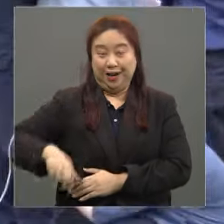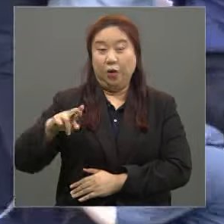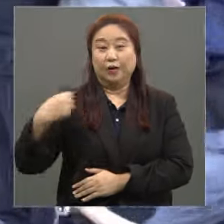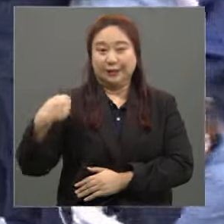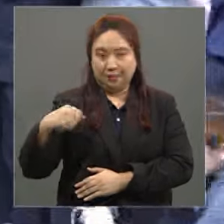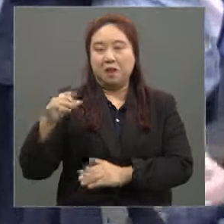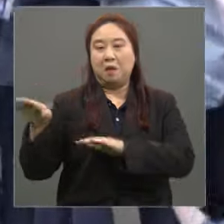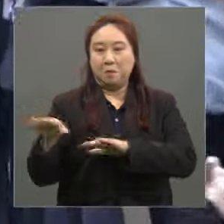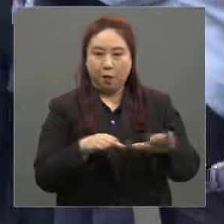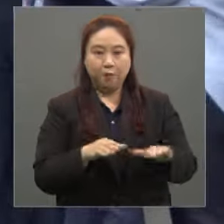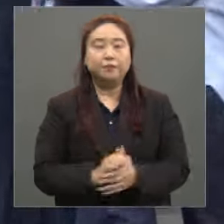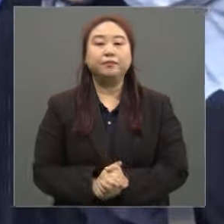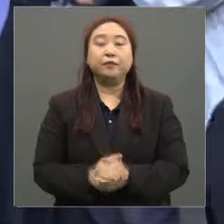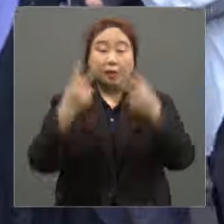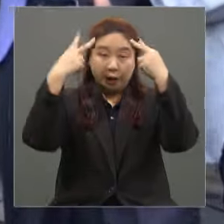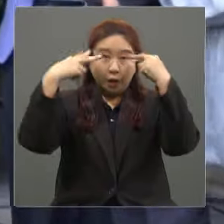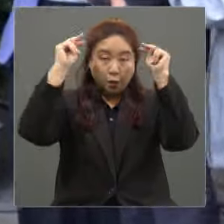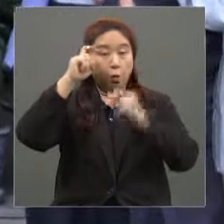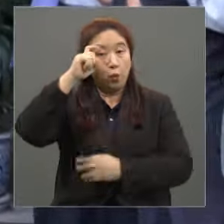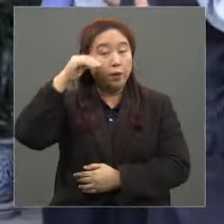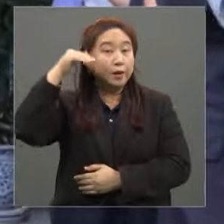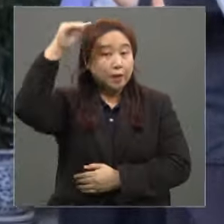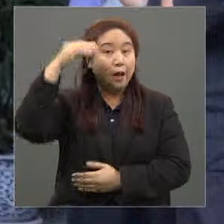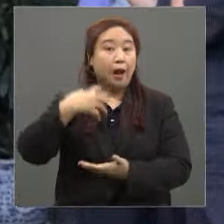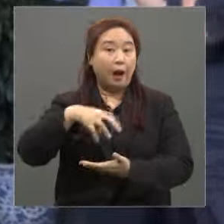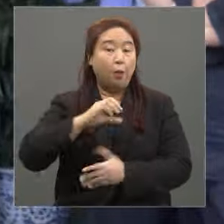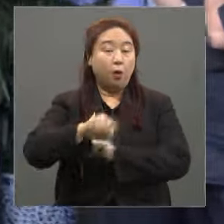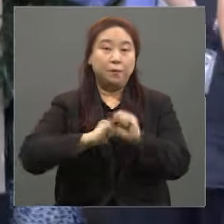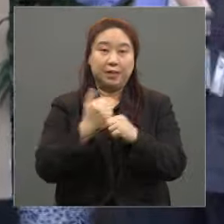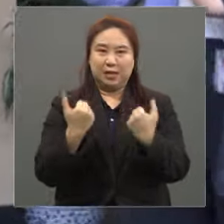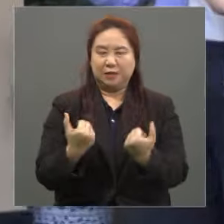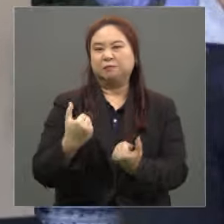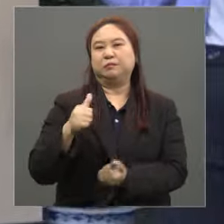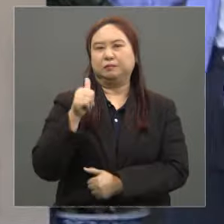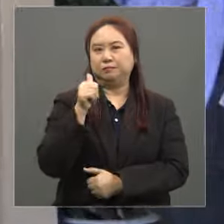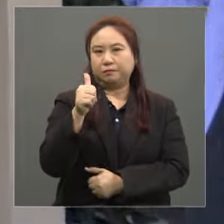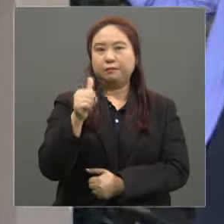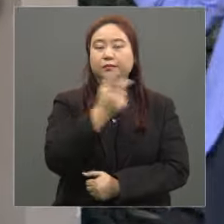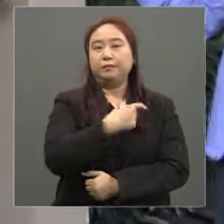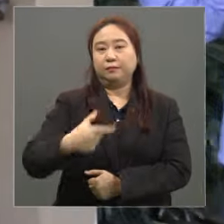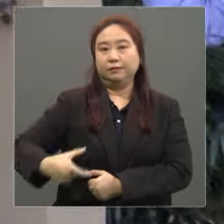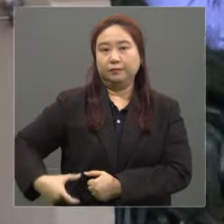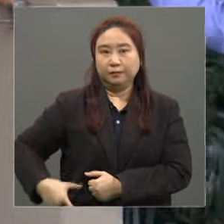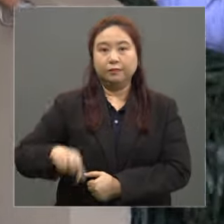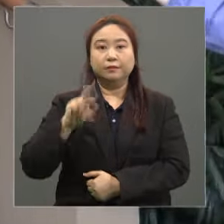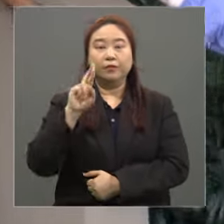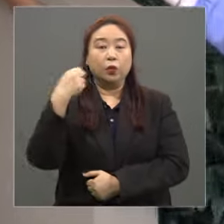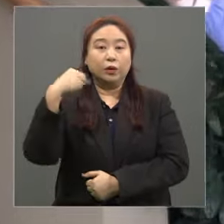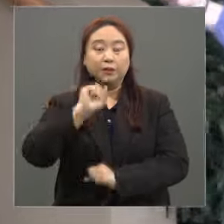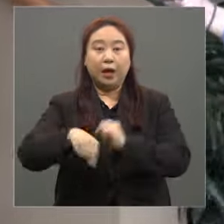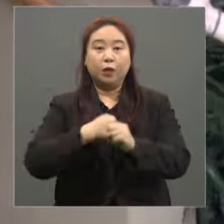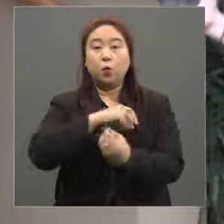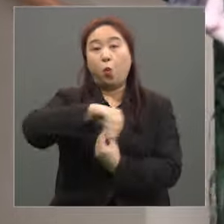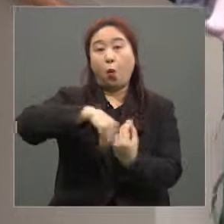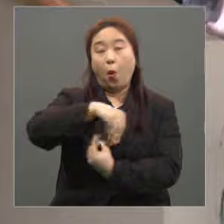เศรษฐาทวีศิลป์นายกรัฐมนตรีกล่าวว่านึ่งในปีนี้เป็นปีมหามงคลพระบาทสมเด็จพระเจ้าอยู่หัวทรงเจริญพระชนพรรษา 6